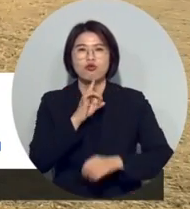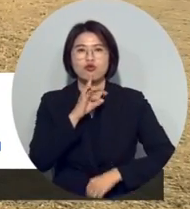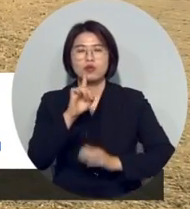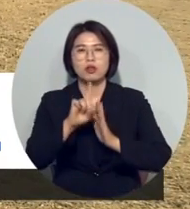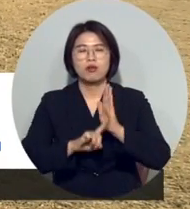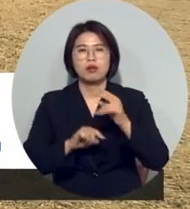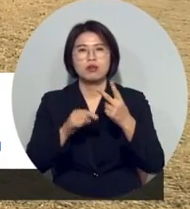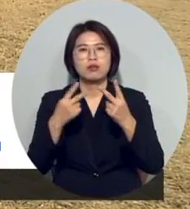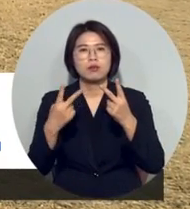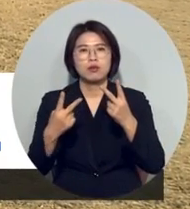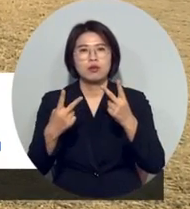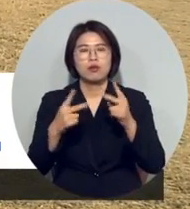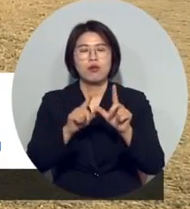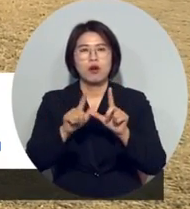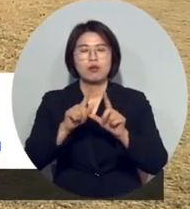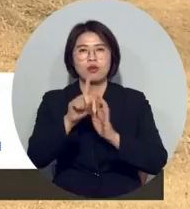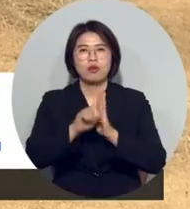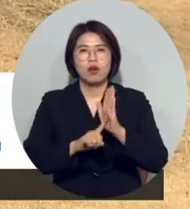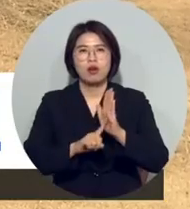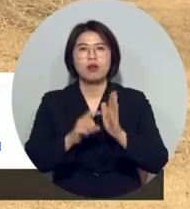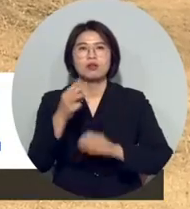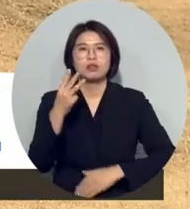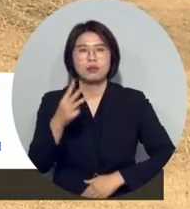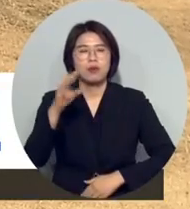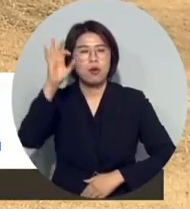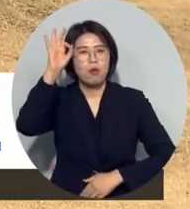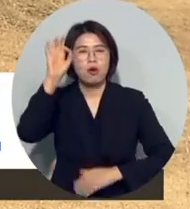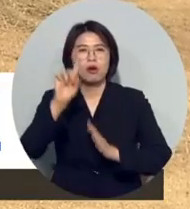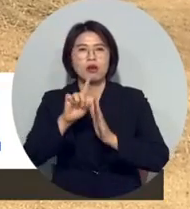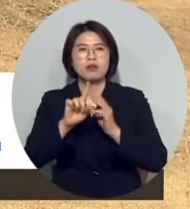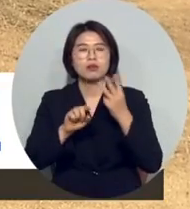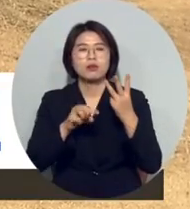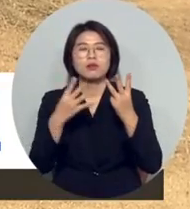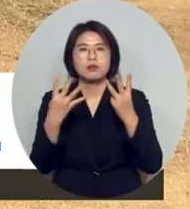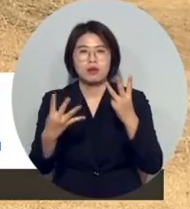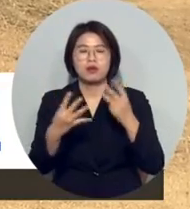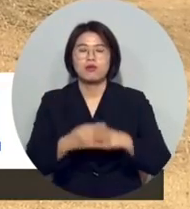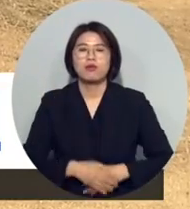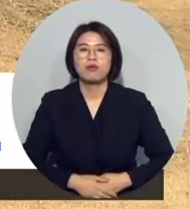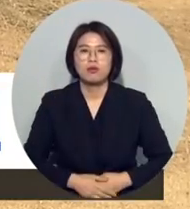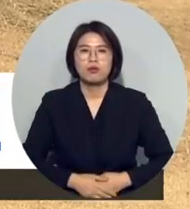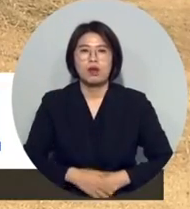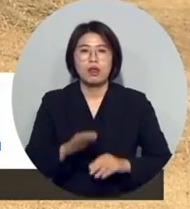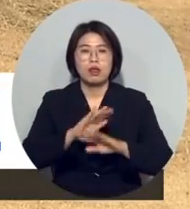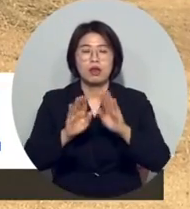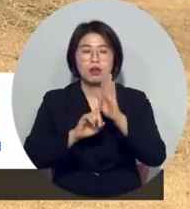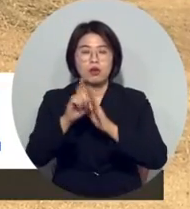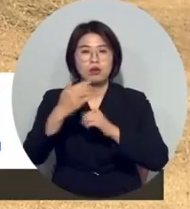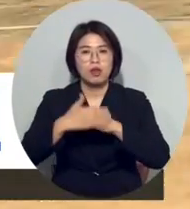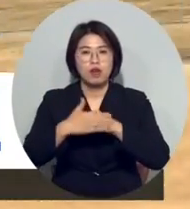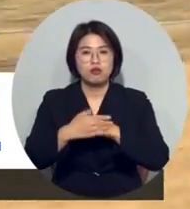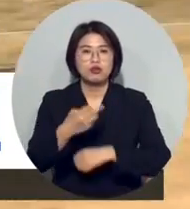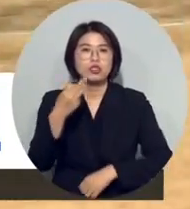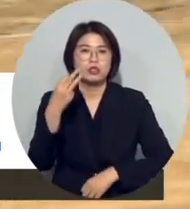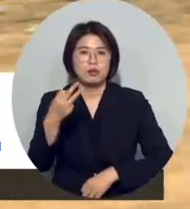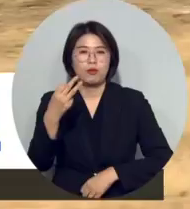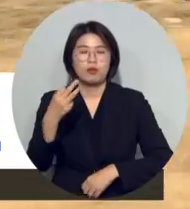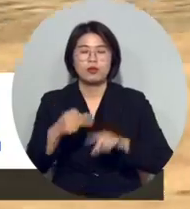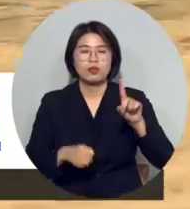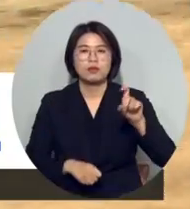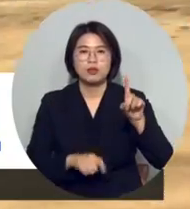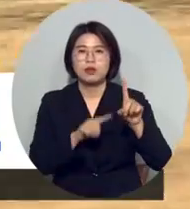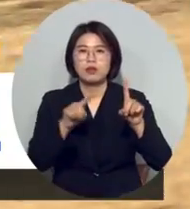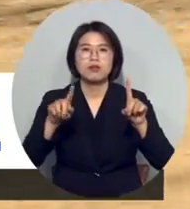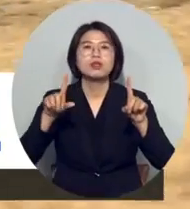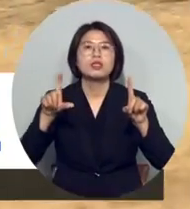이점이 도 안동 영하 3도 포항이 영상 3.4 도 분포를 보였습니다 나 출국 이유는 대구가 13도 등 11도